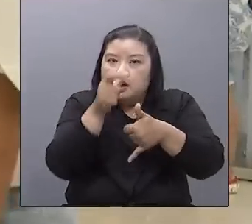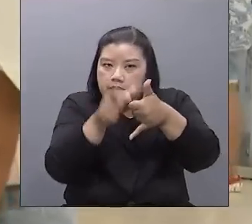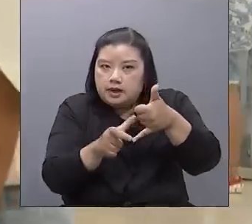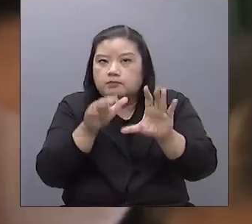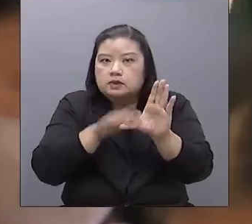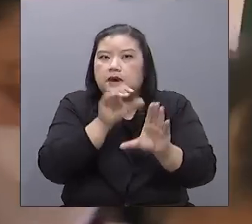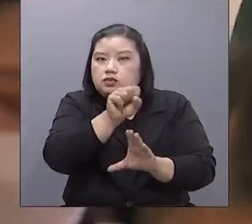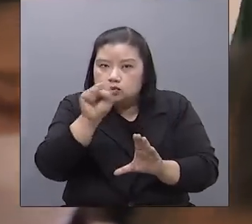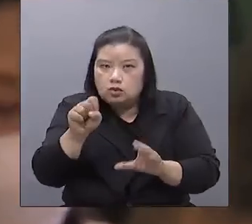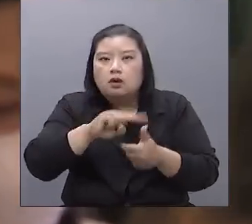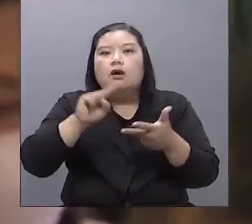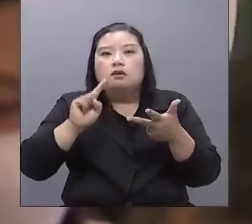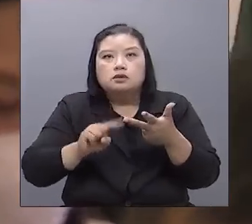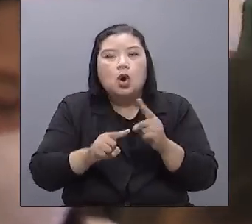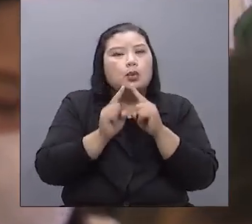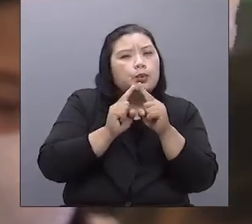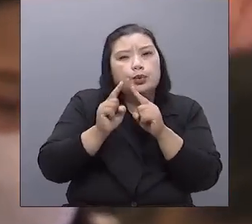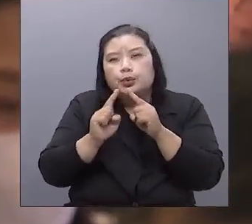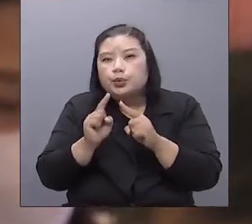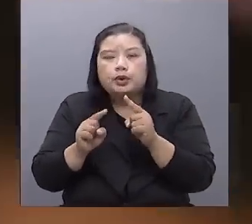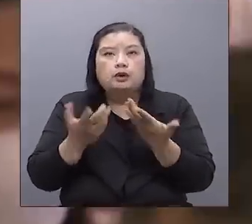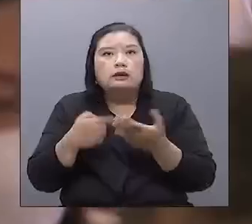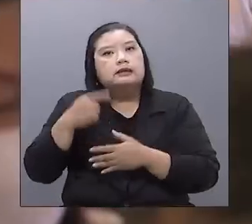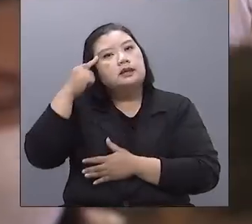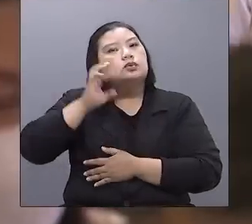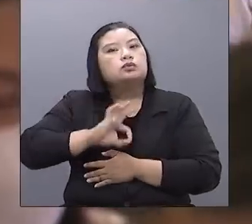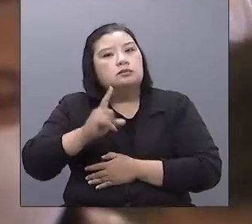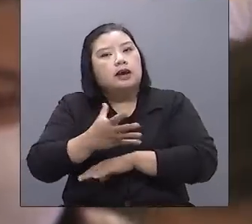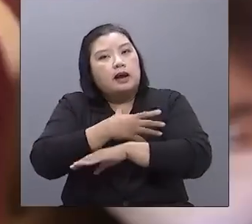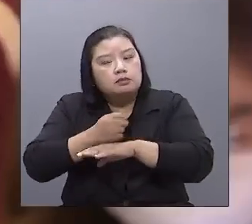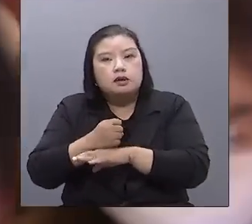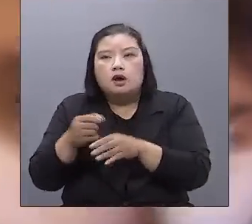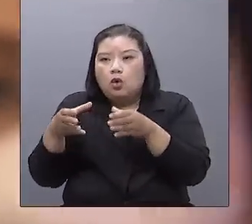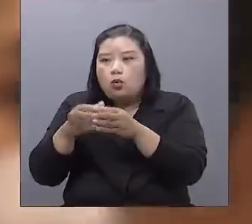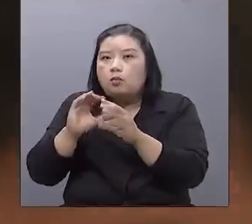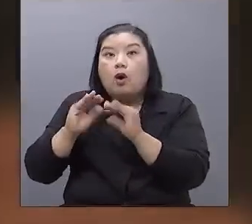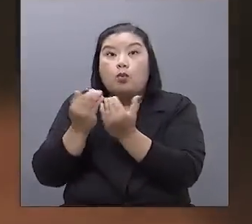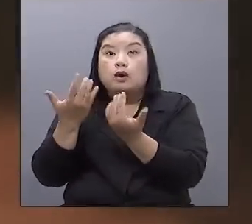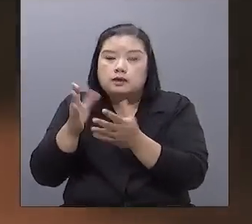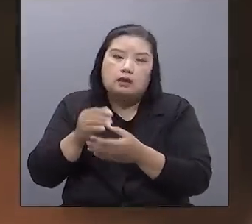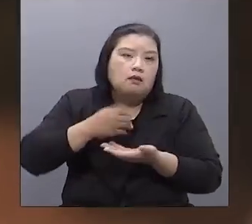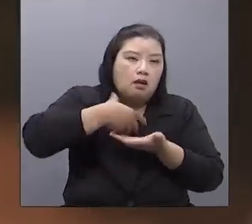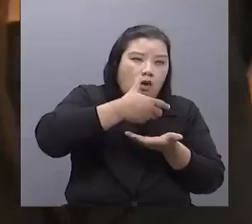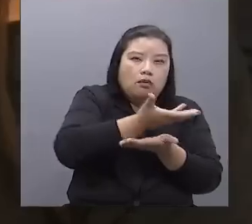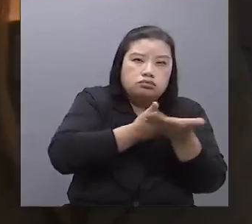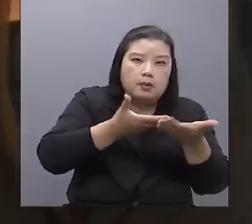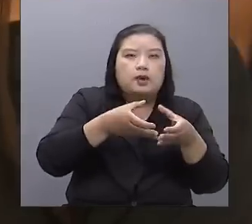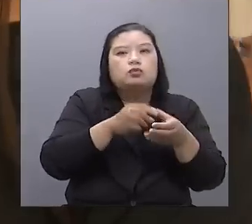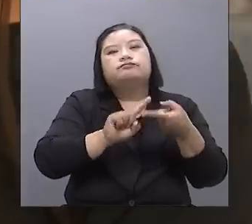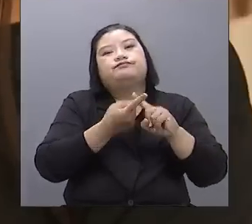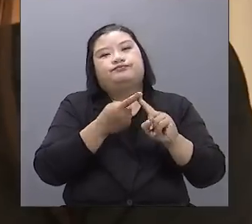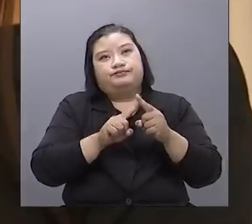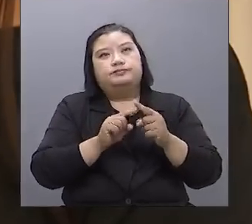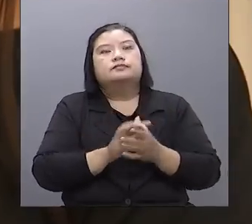ยแล้วก็มีการแลกเปลี่ยนความคิดเห็นในเรื่องของความเห็นทางการเมืองกับครอบครัวก่อนจะมาเลือกตั้งครั้งนี้ด้วยค่ะ เ